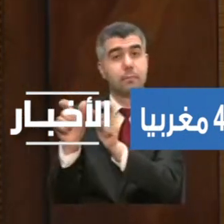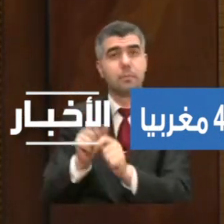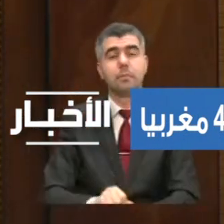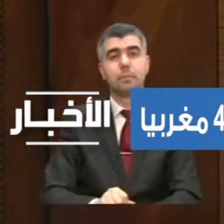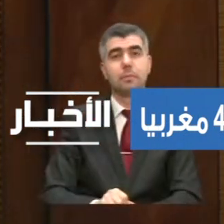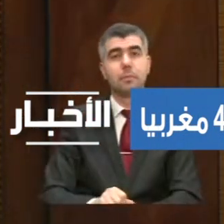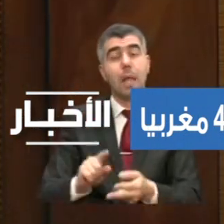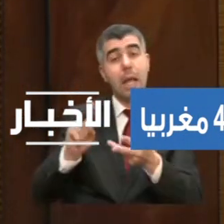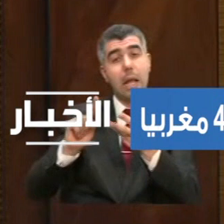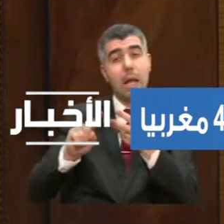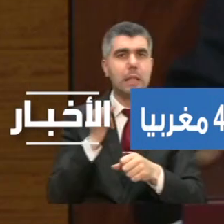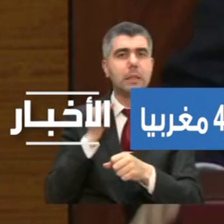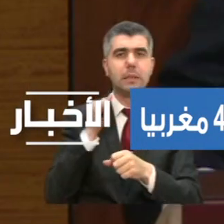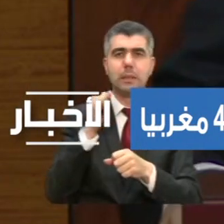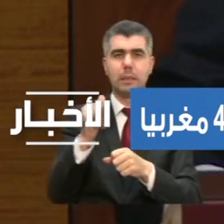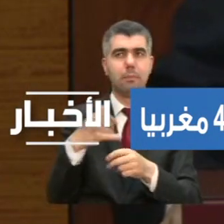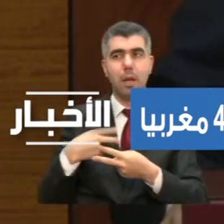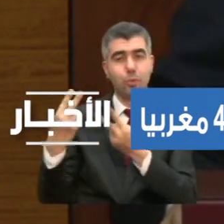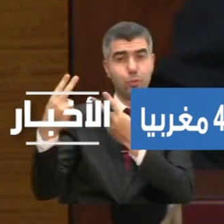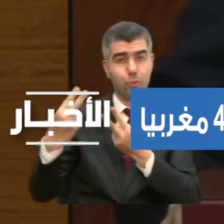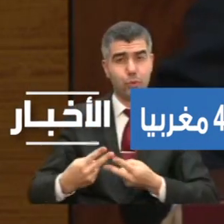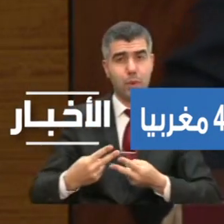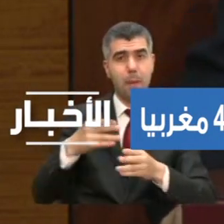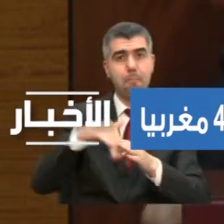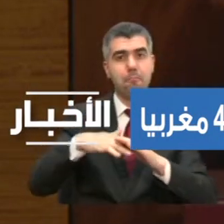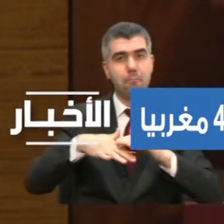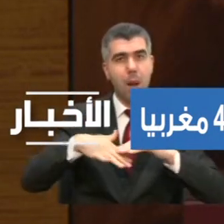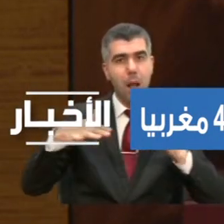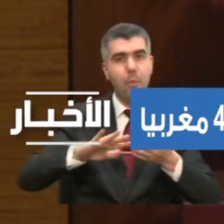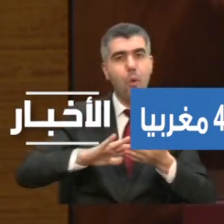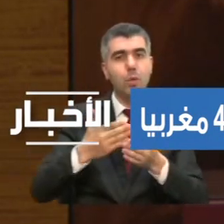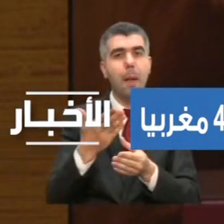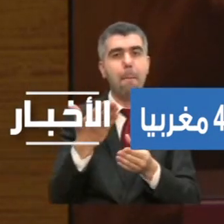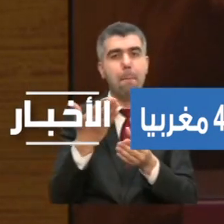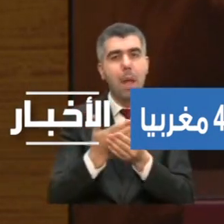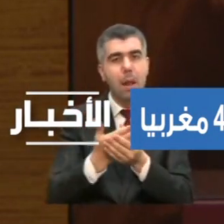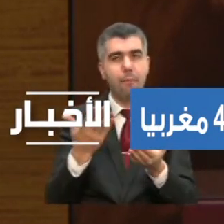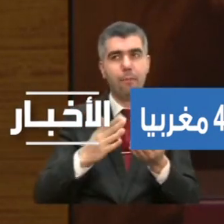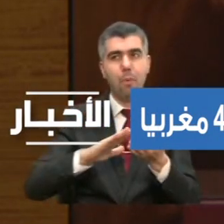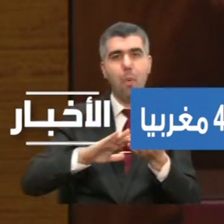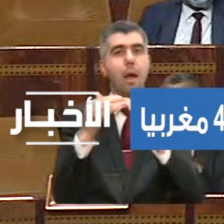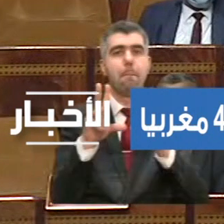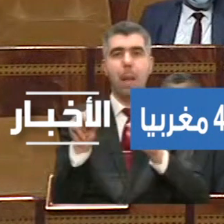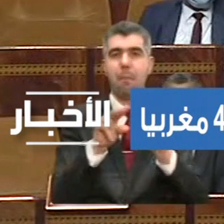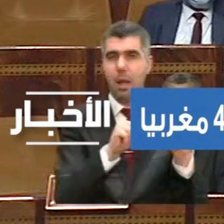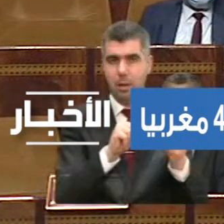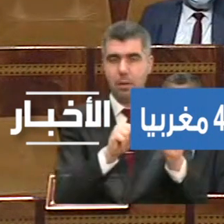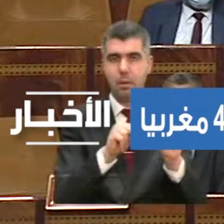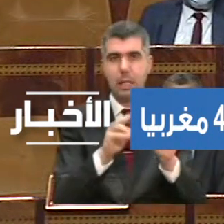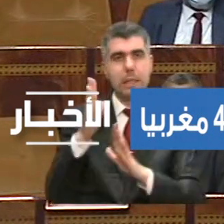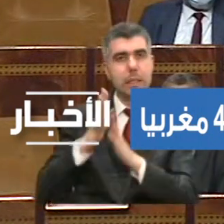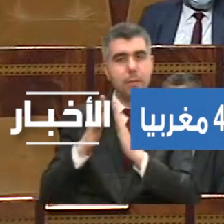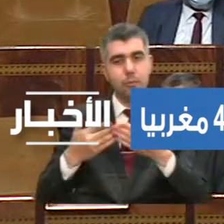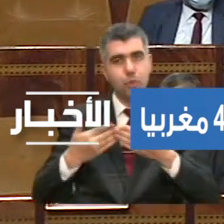أفاد وزير الشؤون الخارجية والتعاون الإفريقي والمغاربة المقيمين بالخارج السيد ناصر بوريطة أنه